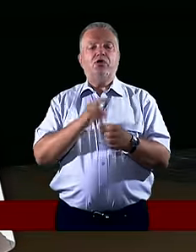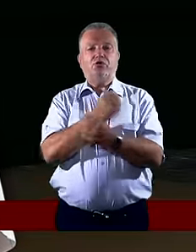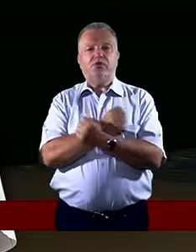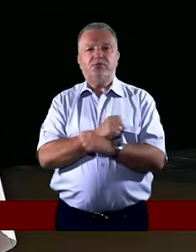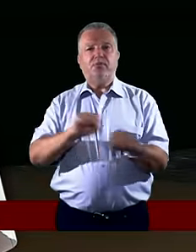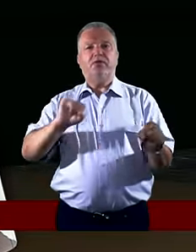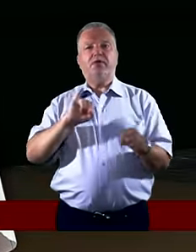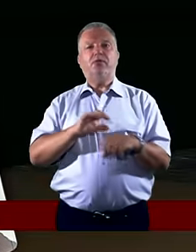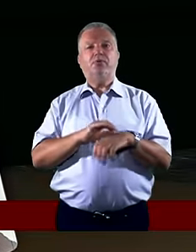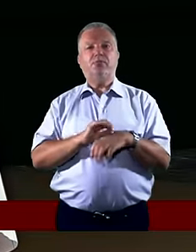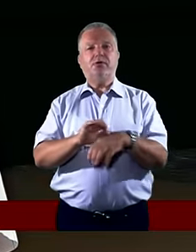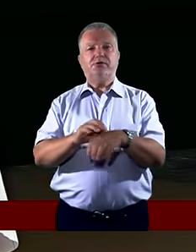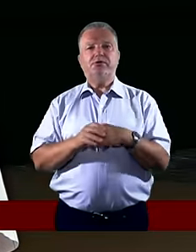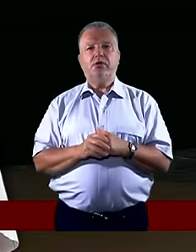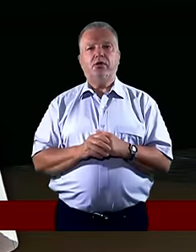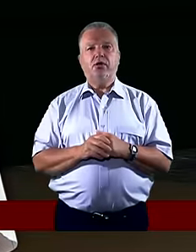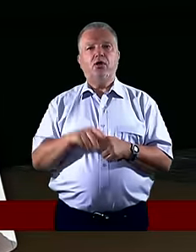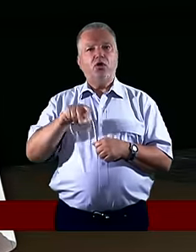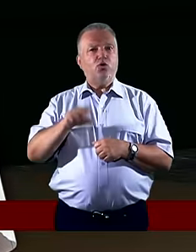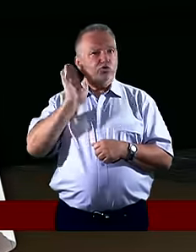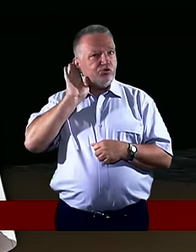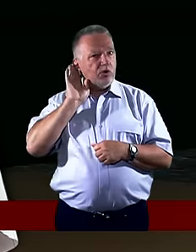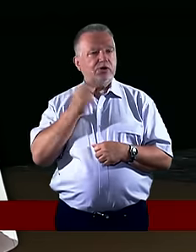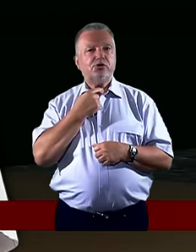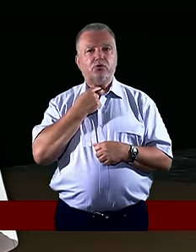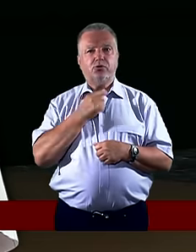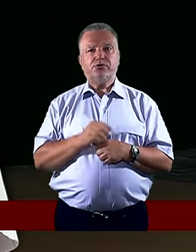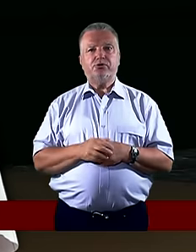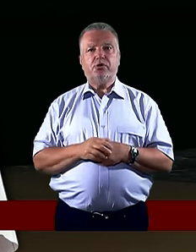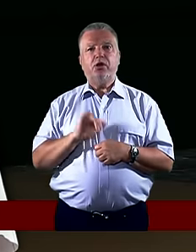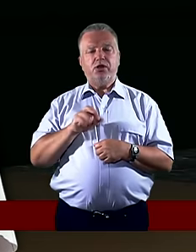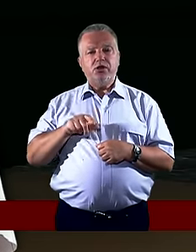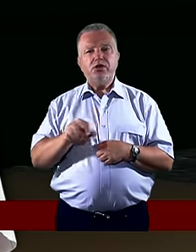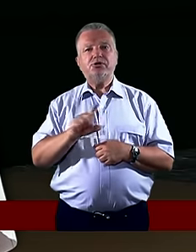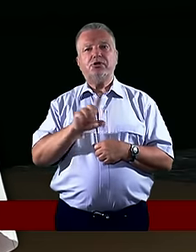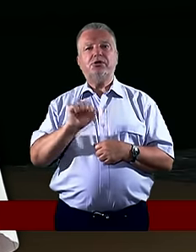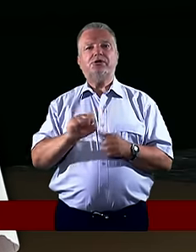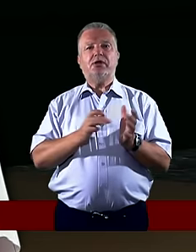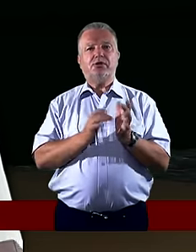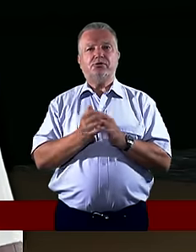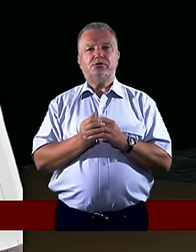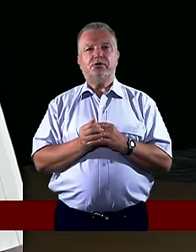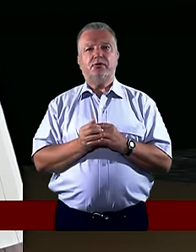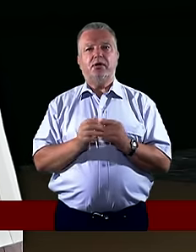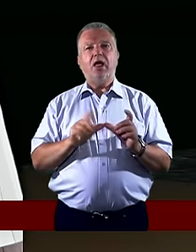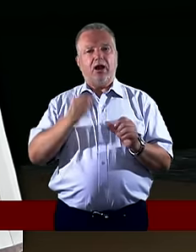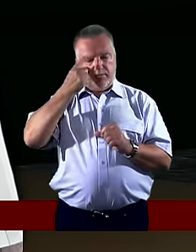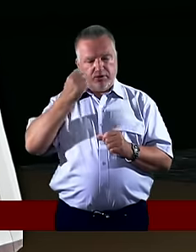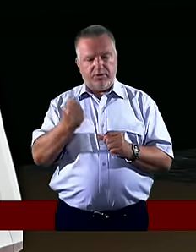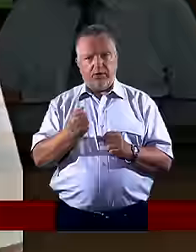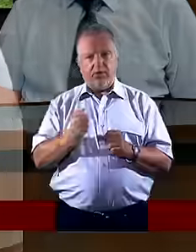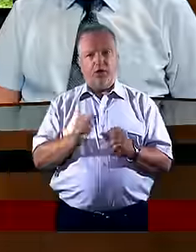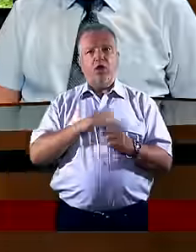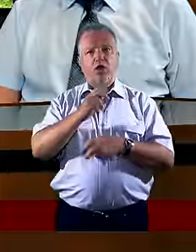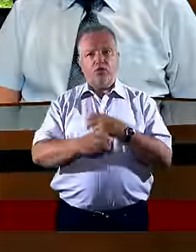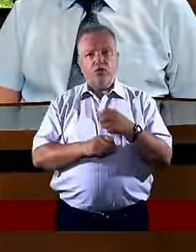prawdziwie, który zbawia i który prowadzi. Usłuchajcie Jego głosu. I chodźcie za nim. Tylko pamiętajmy,